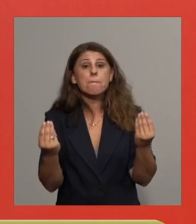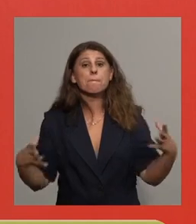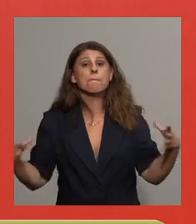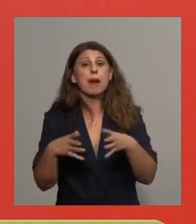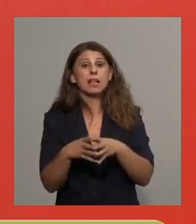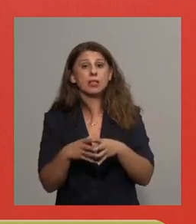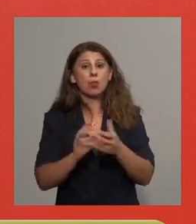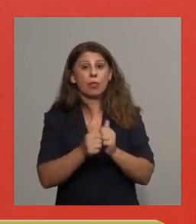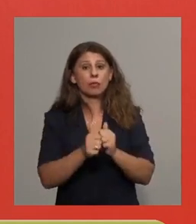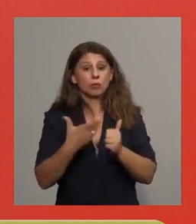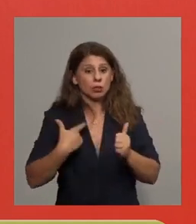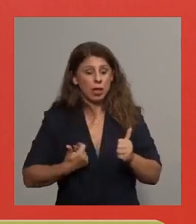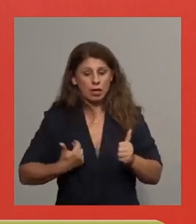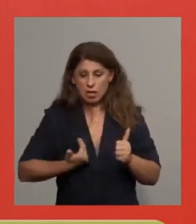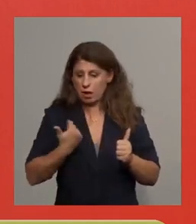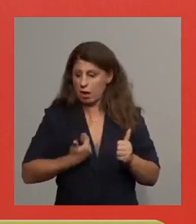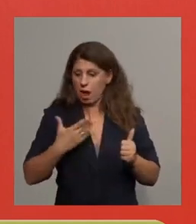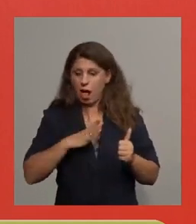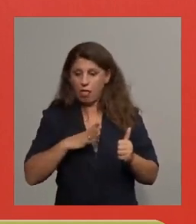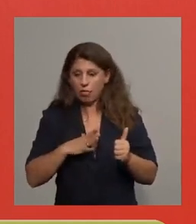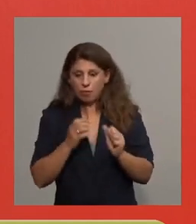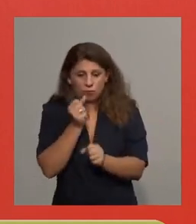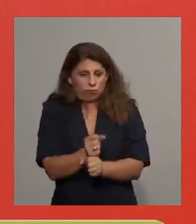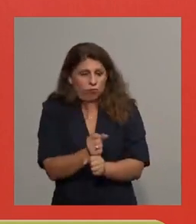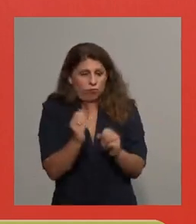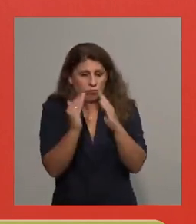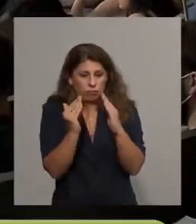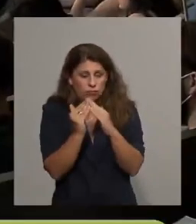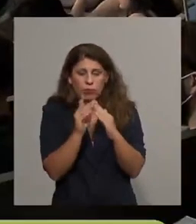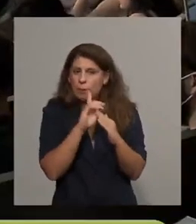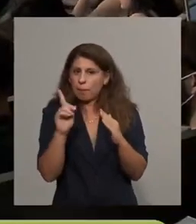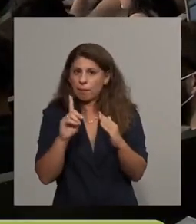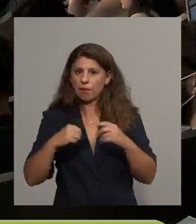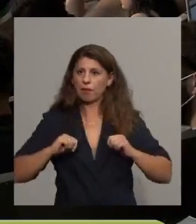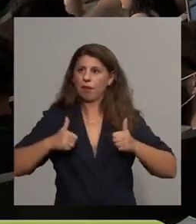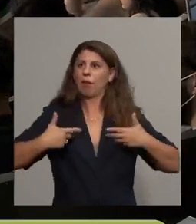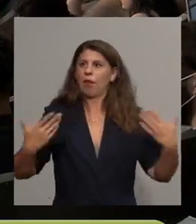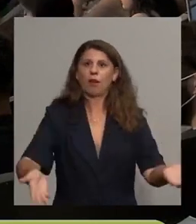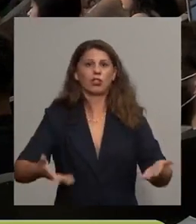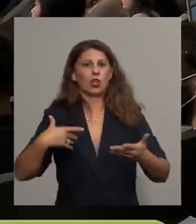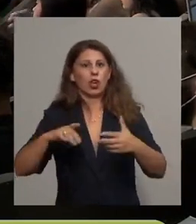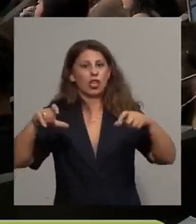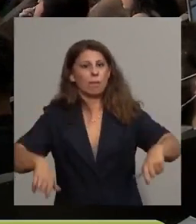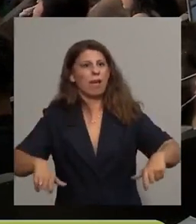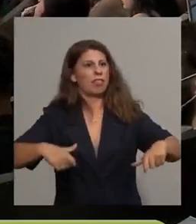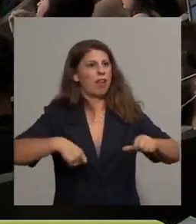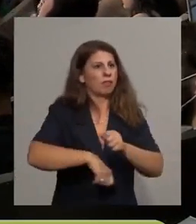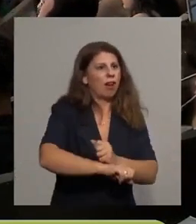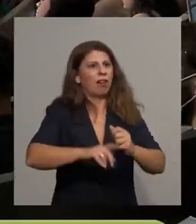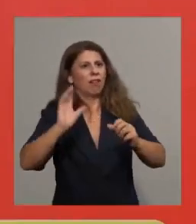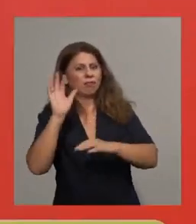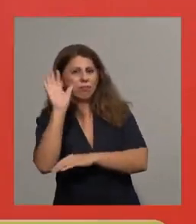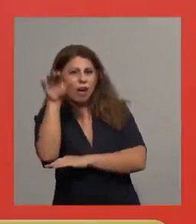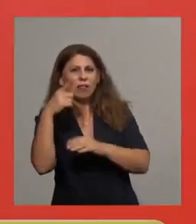βρει διέξοδο η νεολαία μας και να στηριχτούν πραγματικά οι αθλητικοί σύλλογοι, να μην κρύβεται αυτή